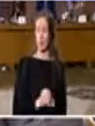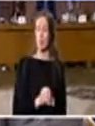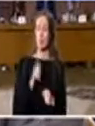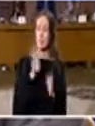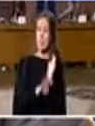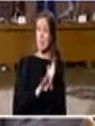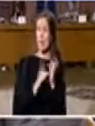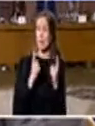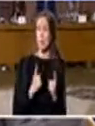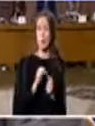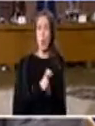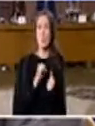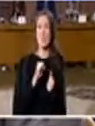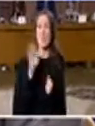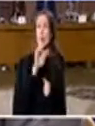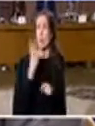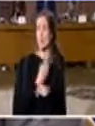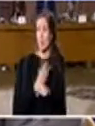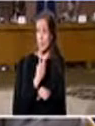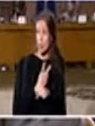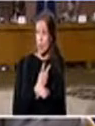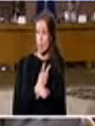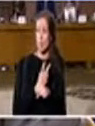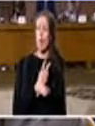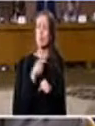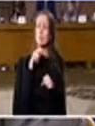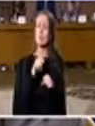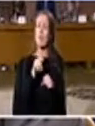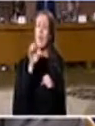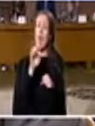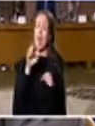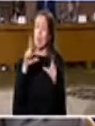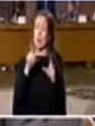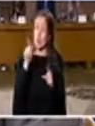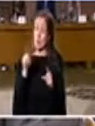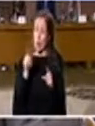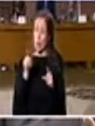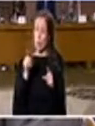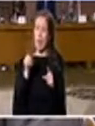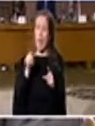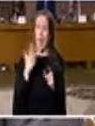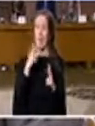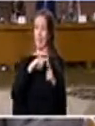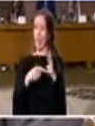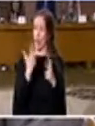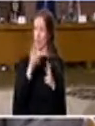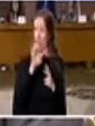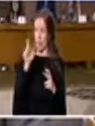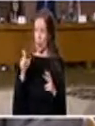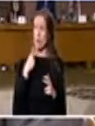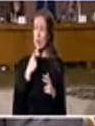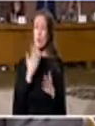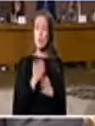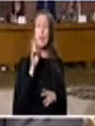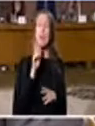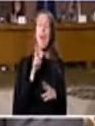Diskriminacija postoji u svim evropskim zemljama. Prema istraživanju Evropske unije, jedan od tri Evropljana su izjavili da su bili